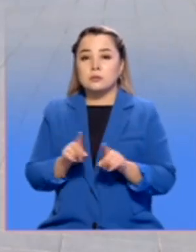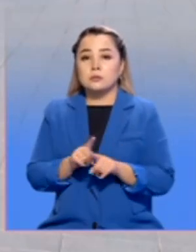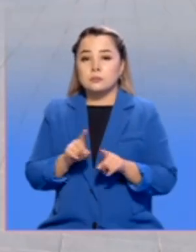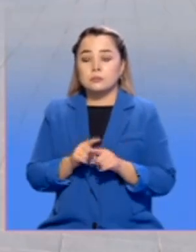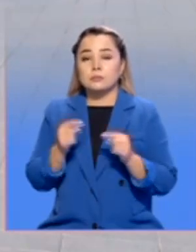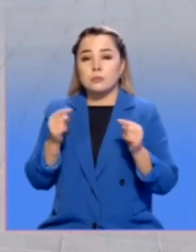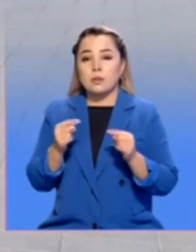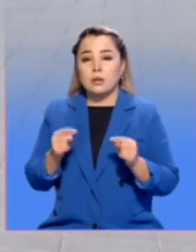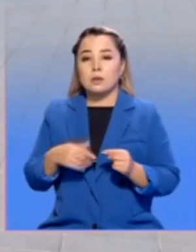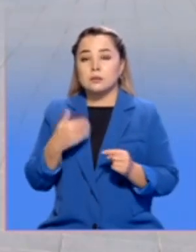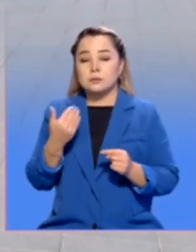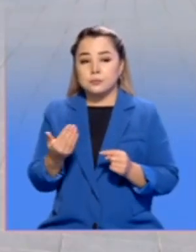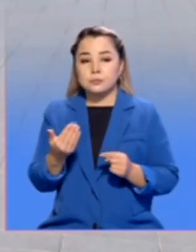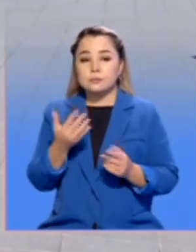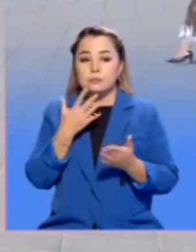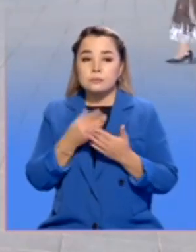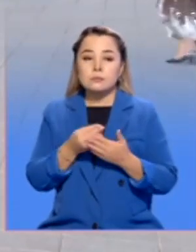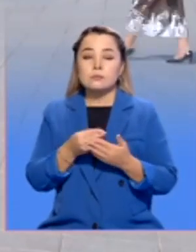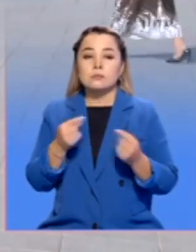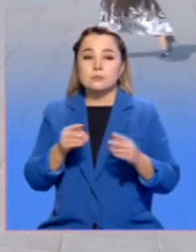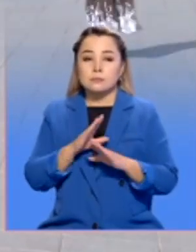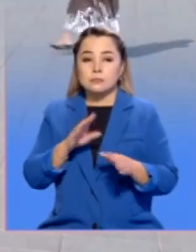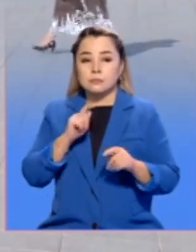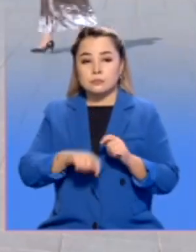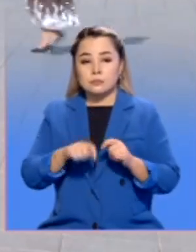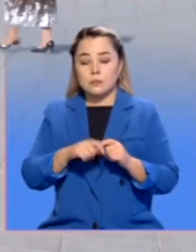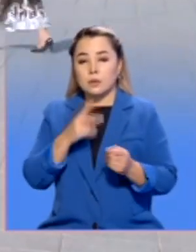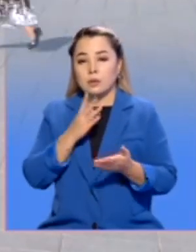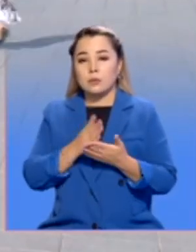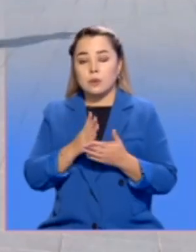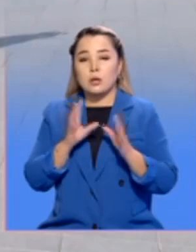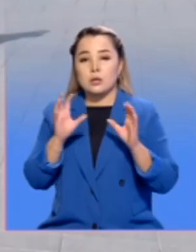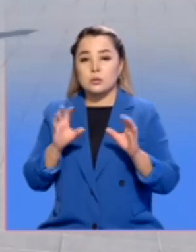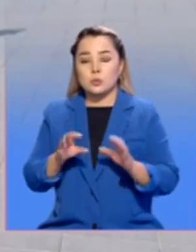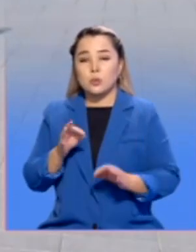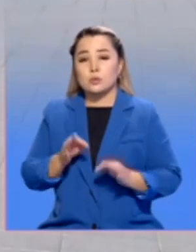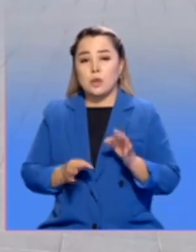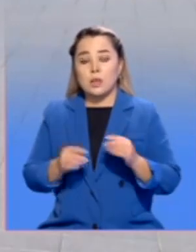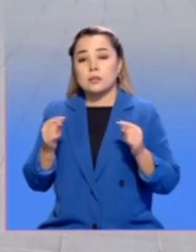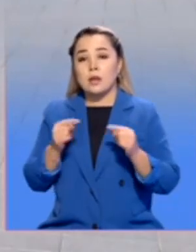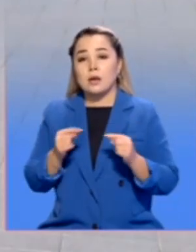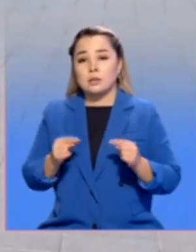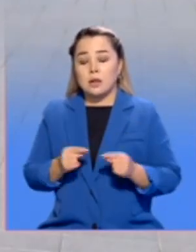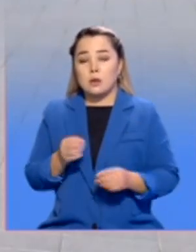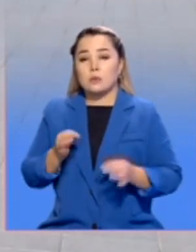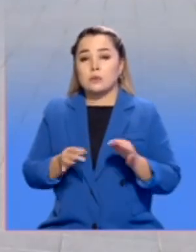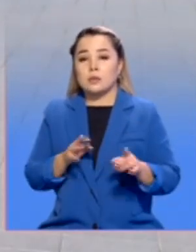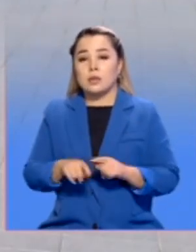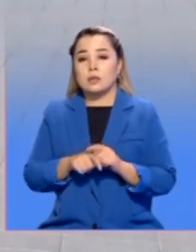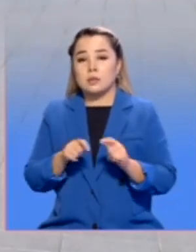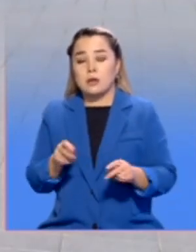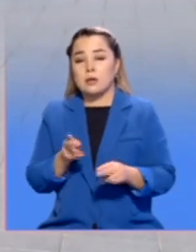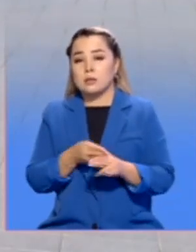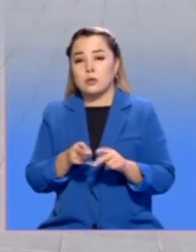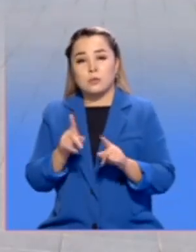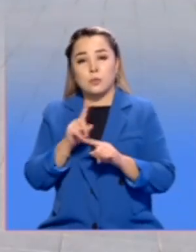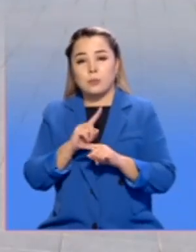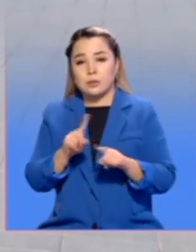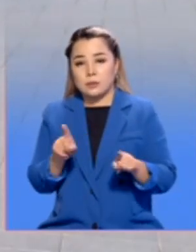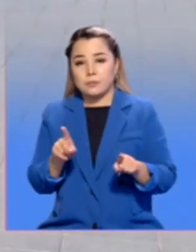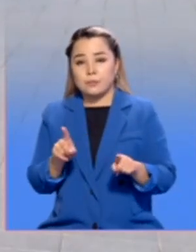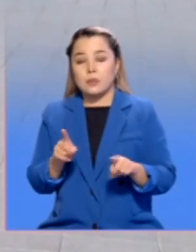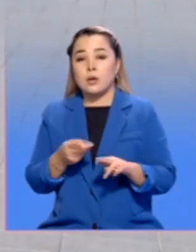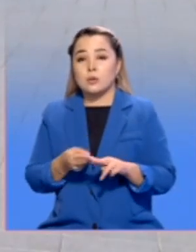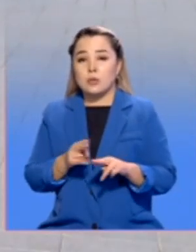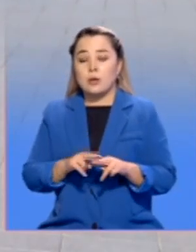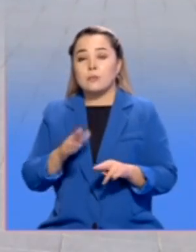конституцияға сай ма, сай емес па, соны тексереді конституциялық сот. Нақты қылмыстық іске араласпайды. Демек